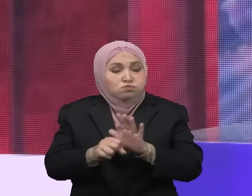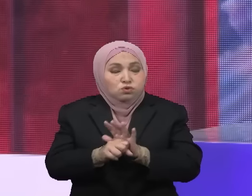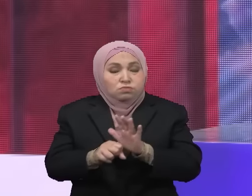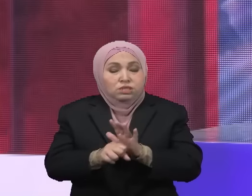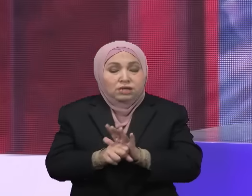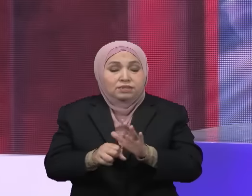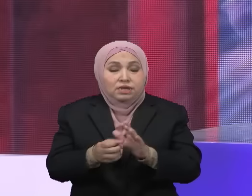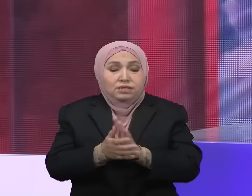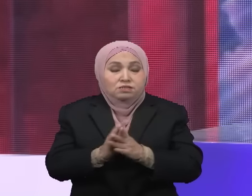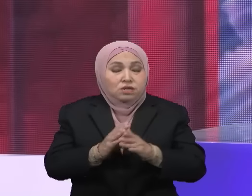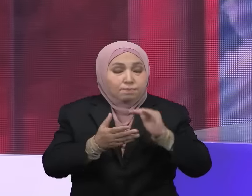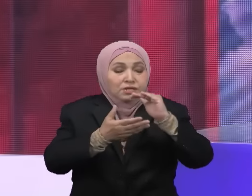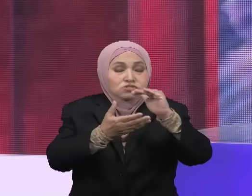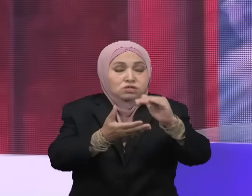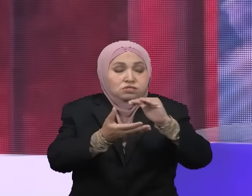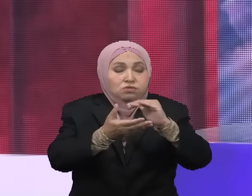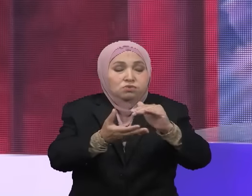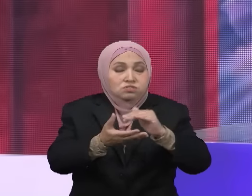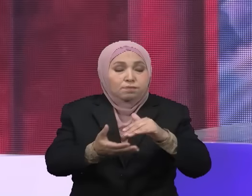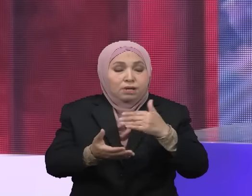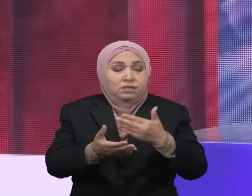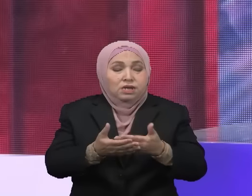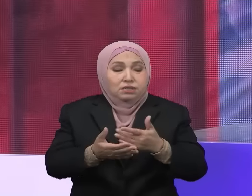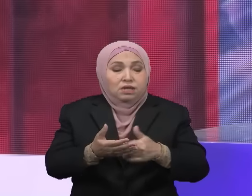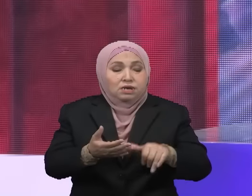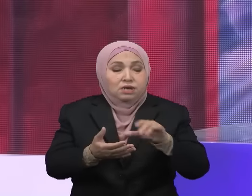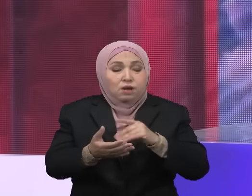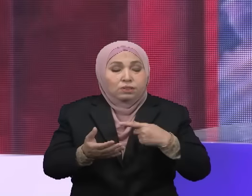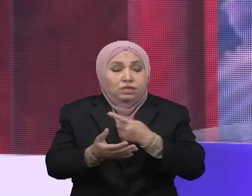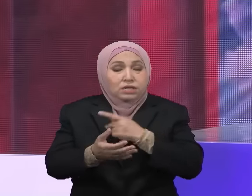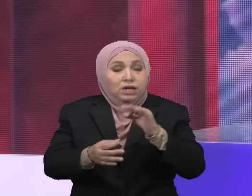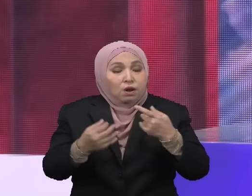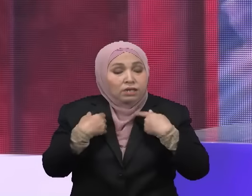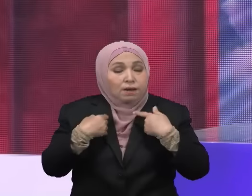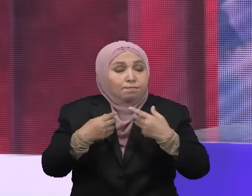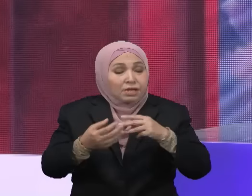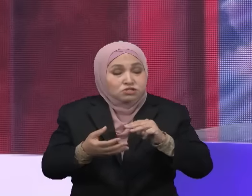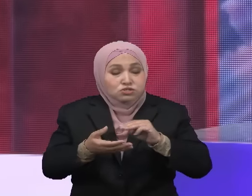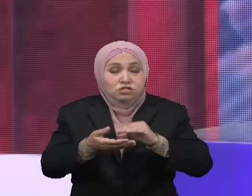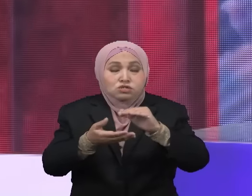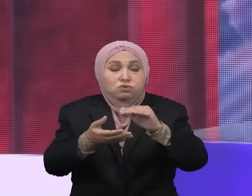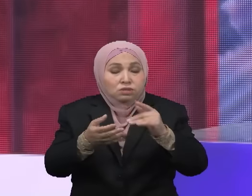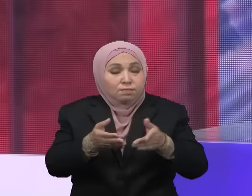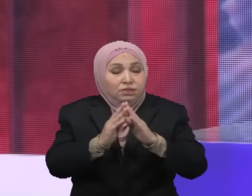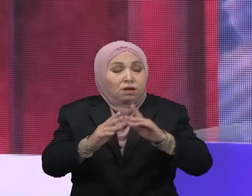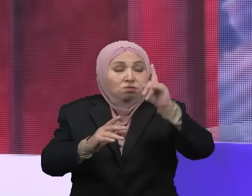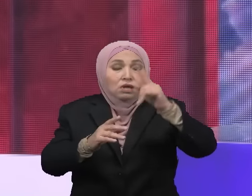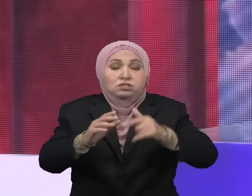gitu saja mesej itu disampaikan dari kalangan kawan kita. Kalau ada mesej tersebut, kita minta Allah